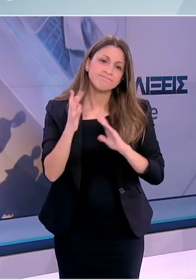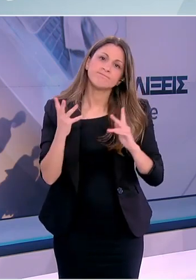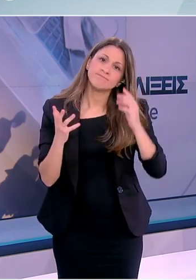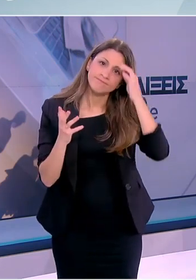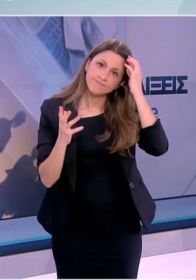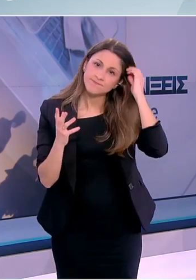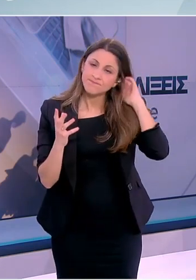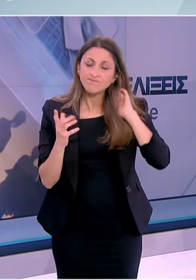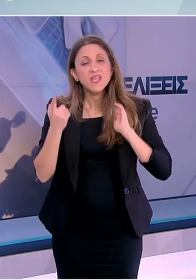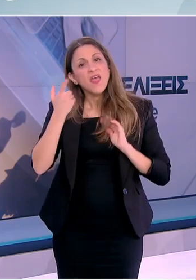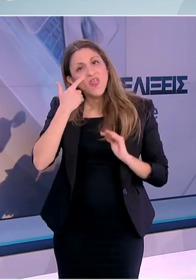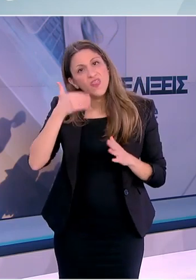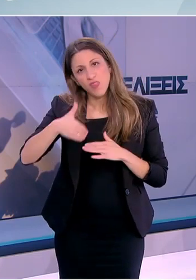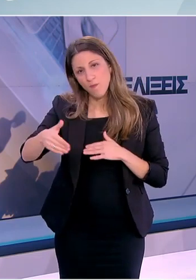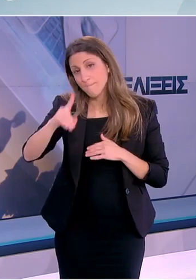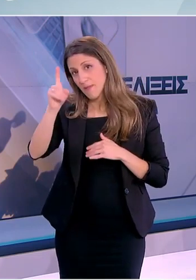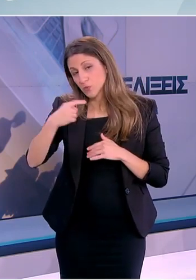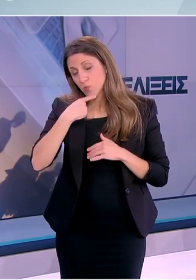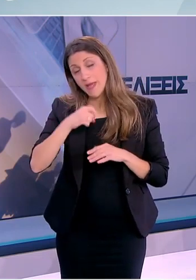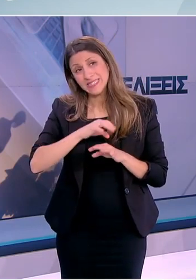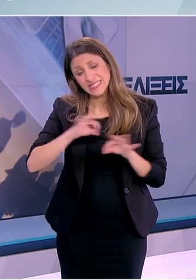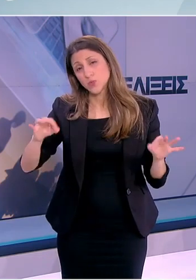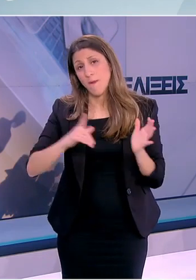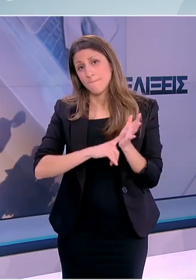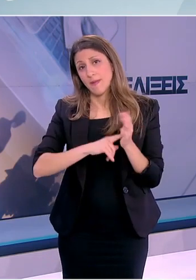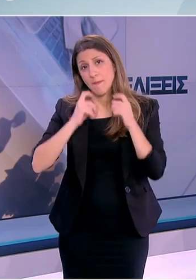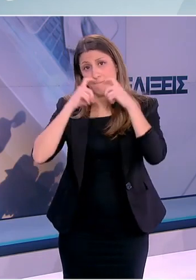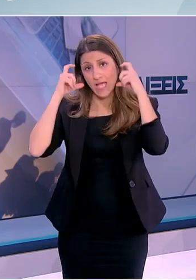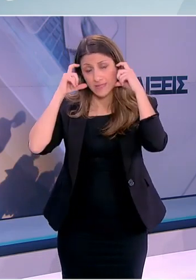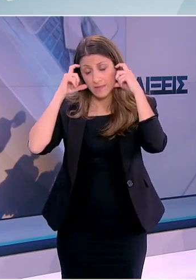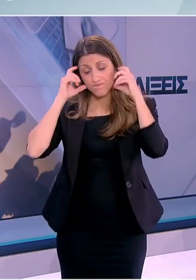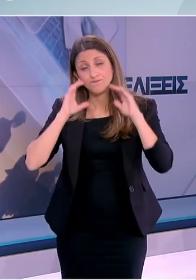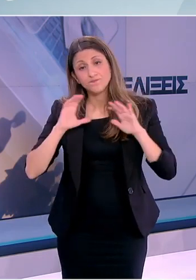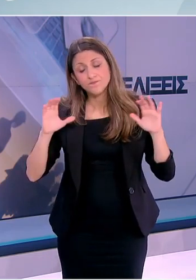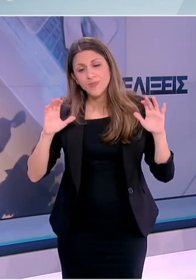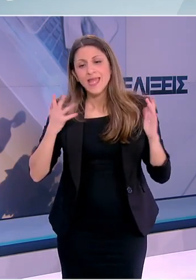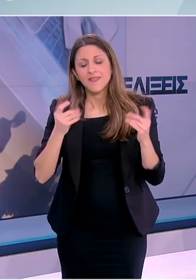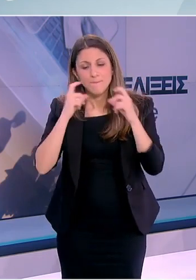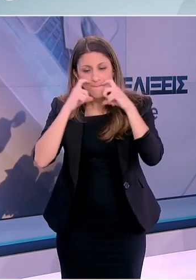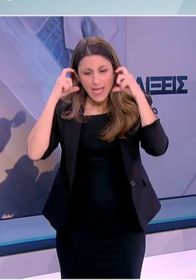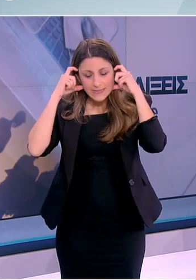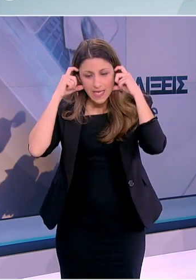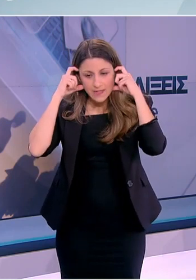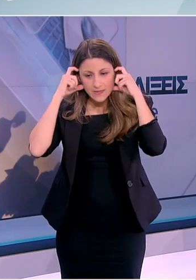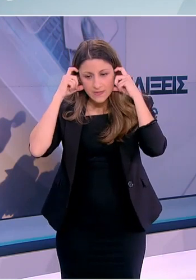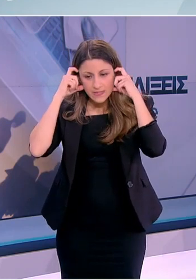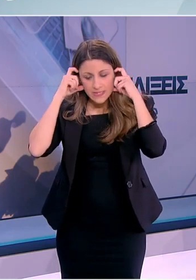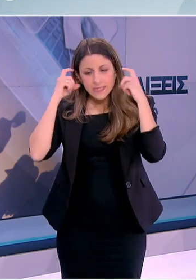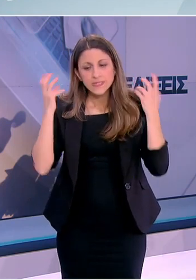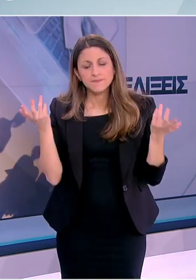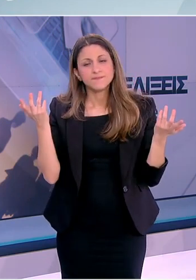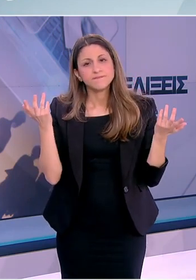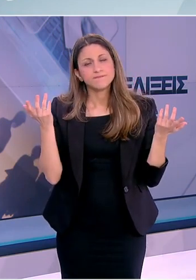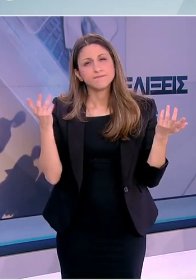μέτρα της επόμενης φάσης. Δηλαδή, η χρήση της μάσκας πρέπει να γίνεται αναγνωρίζοντας κανείς